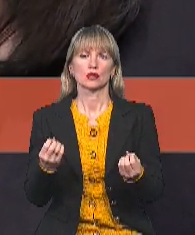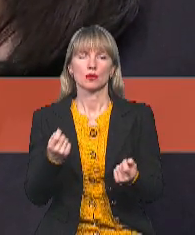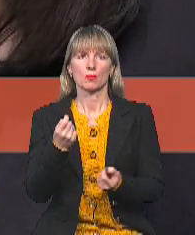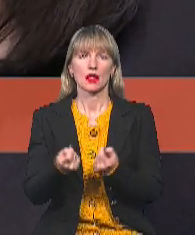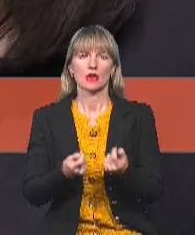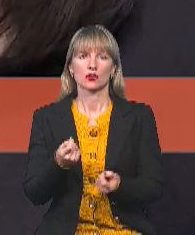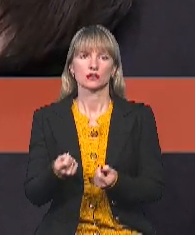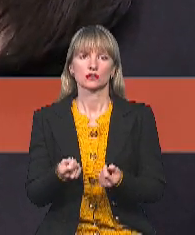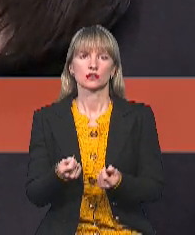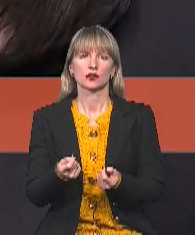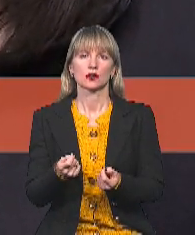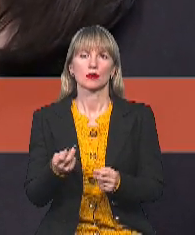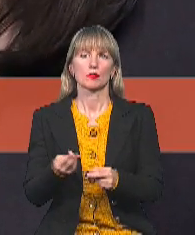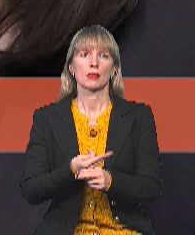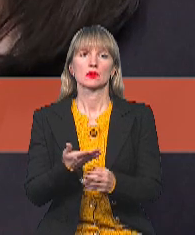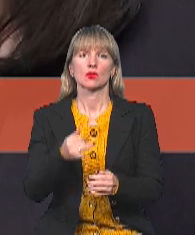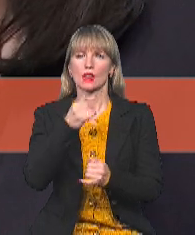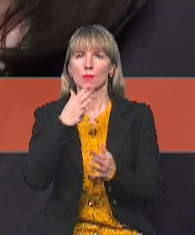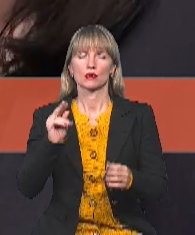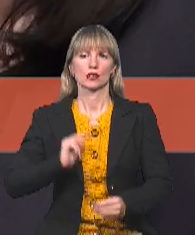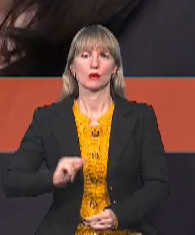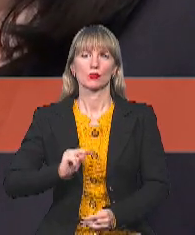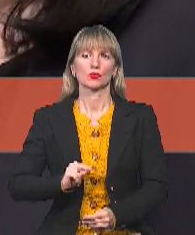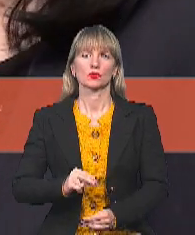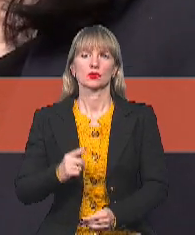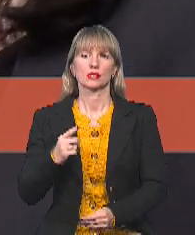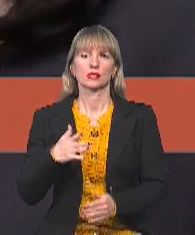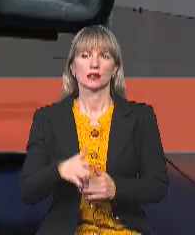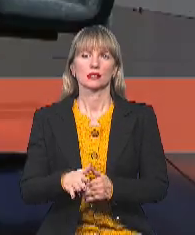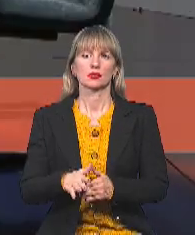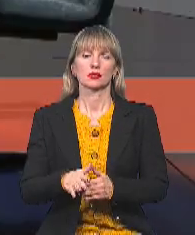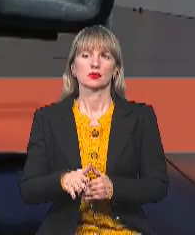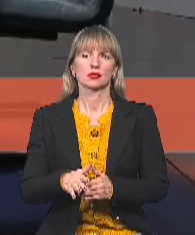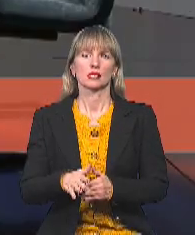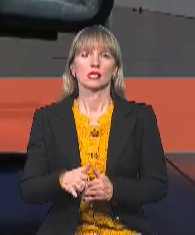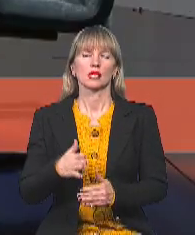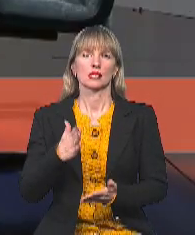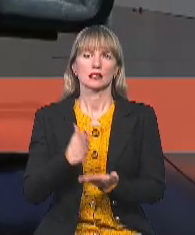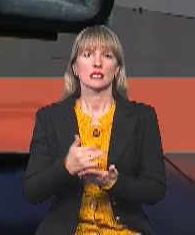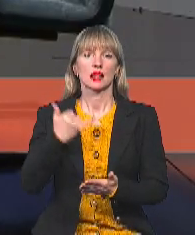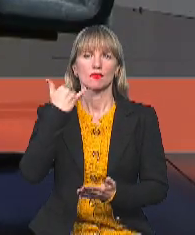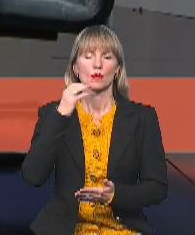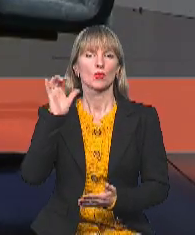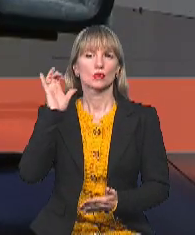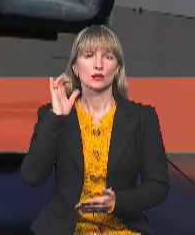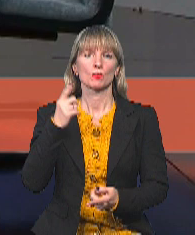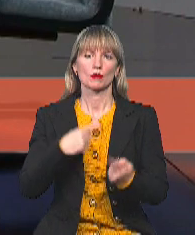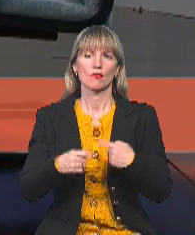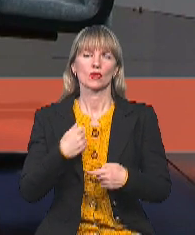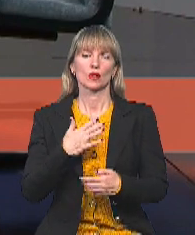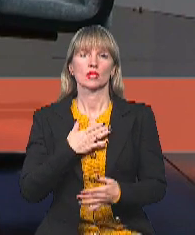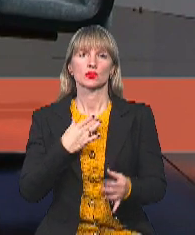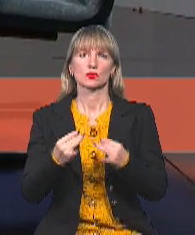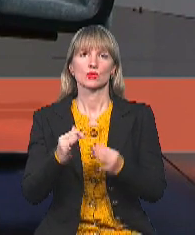нюансы есть, без которых он не может работать. Я перепрошую, пане Михайло, у нас є телефонний дзвінок. Давайте послухаємо, да, повернемося до